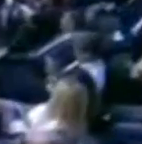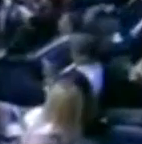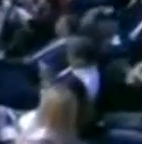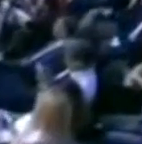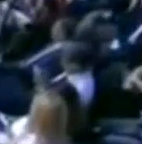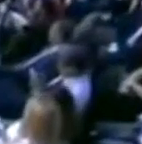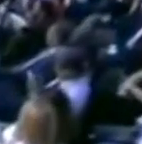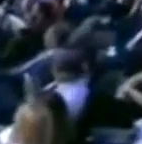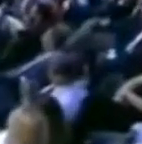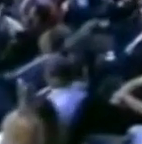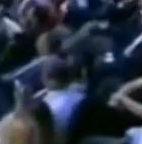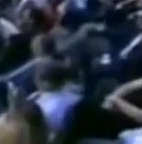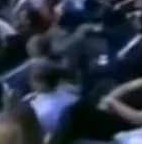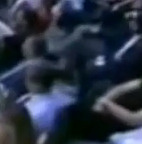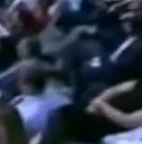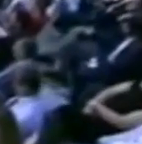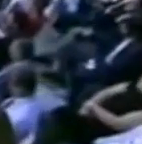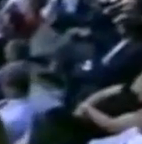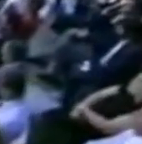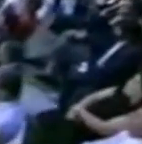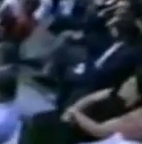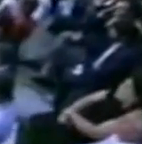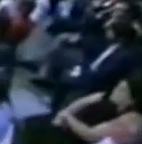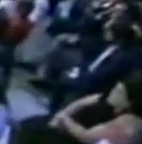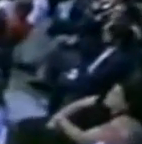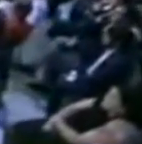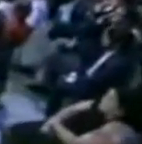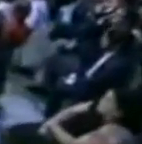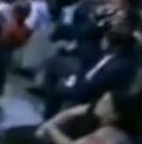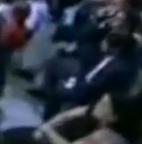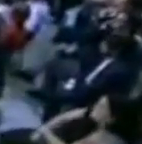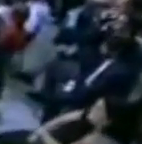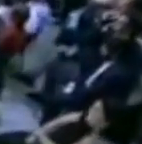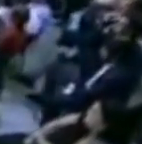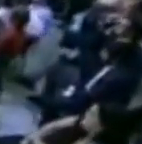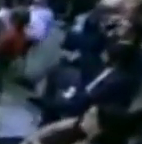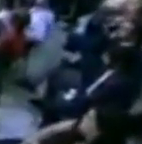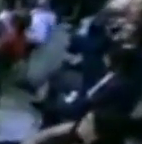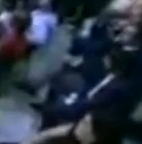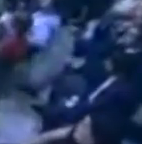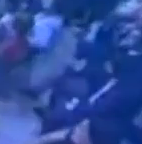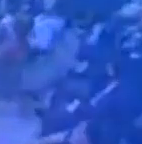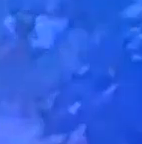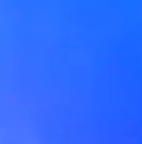Σεβασμός στα χρήματα του φορολογούμενου σημαίνει ότι δεν μπορείς να πηγαίνεις και να γράφεις τρία